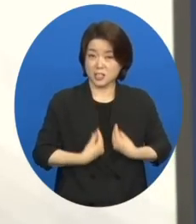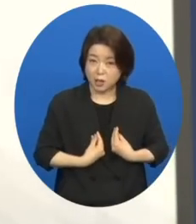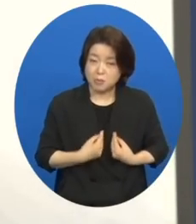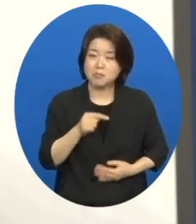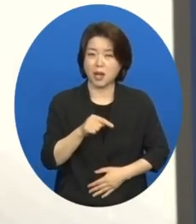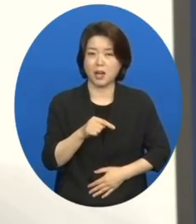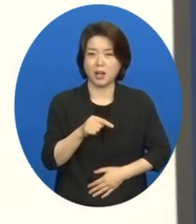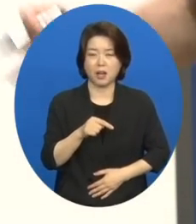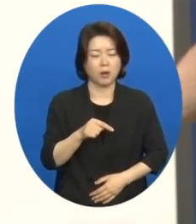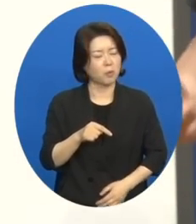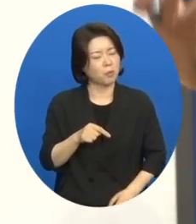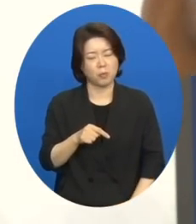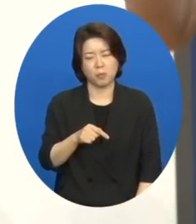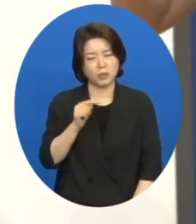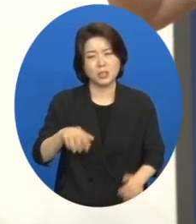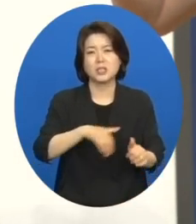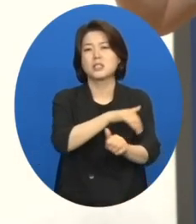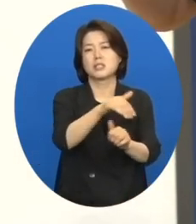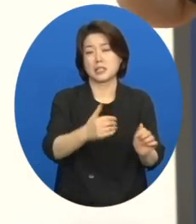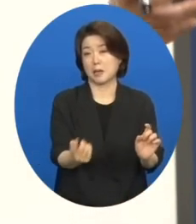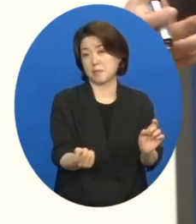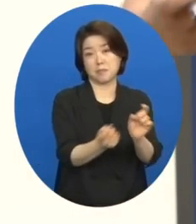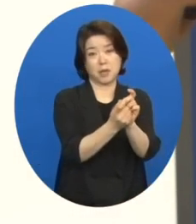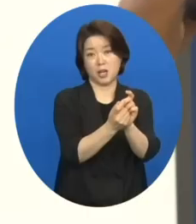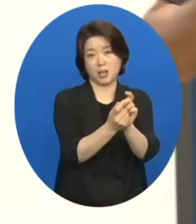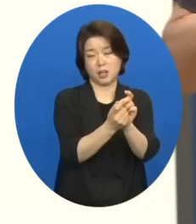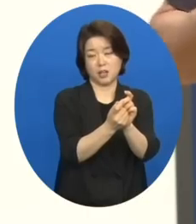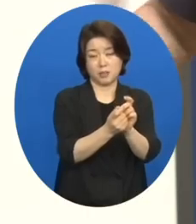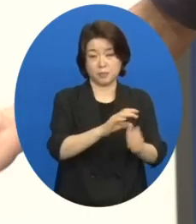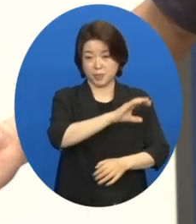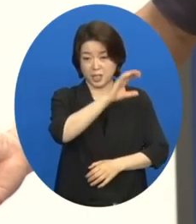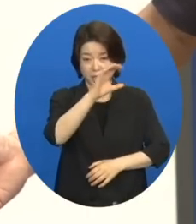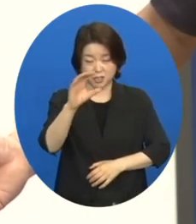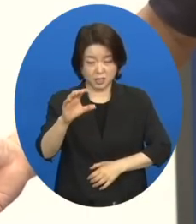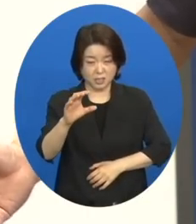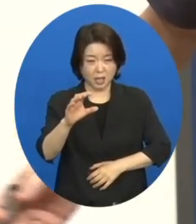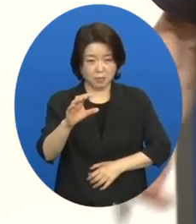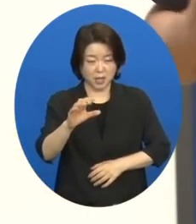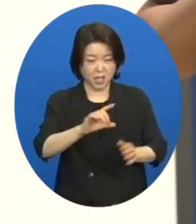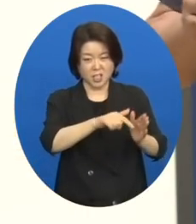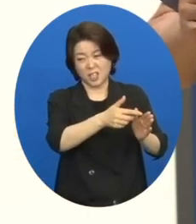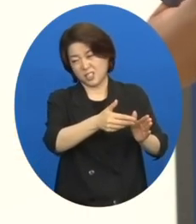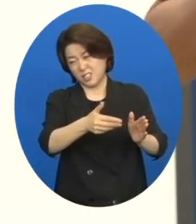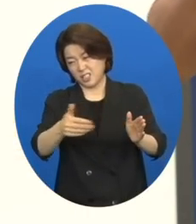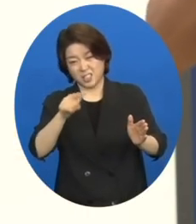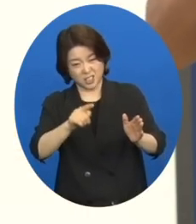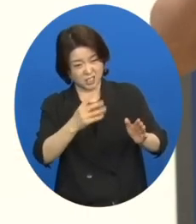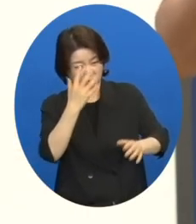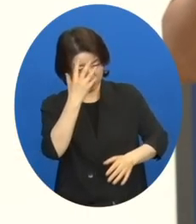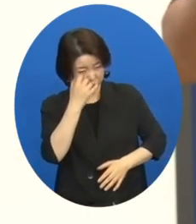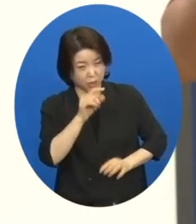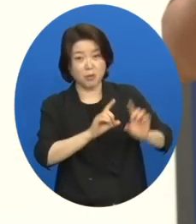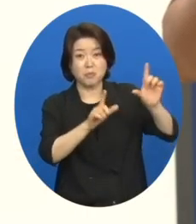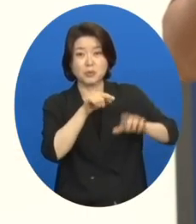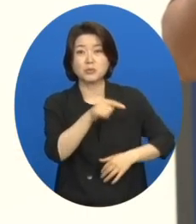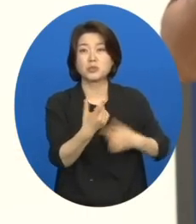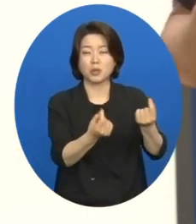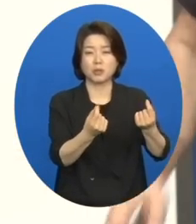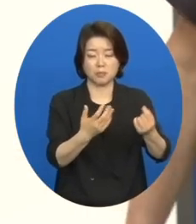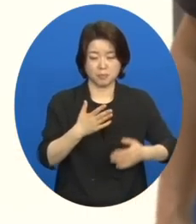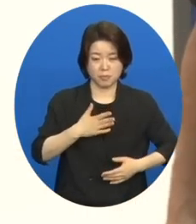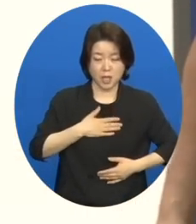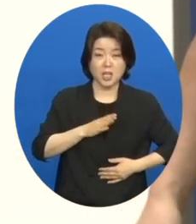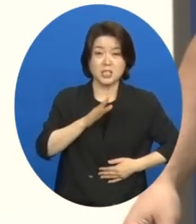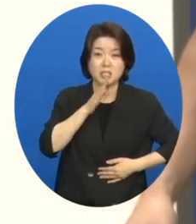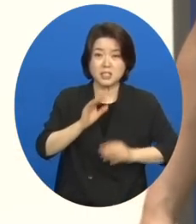이 기가 막힌 상황에 철 지난 크리스마스의 장식이 다 걷어내지고 나니까 비로소 나의 실체가